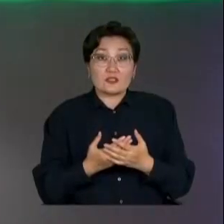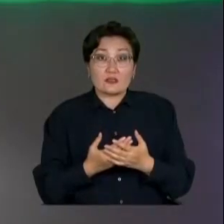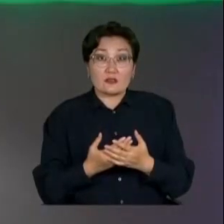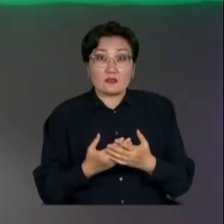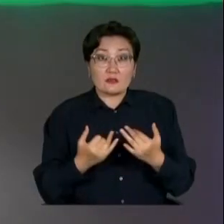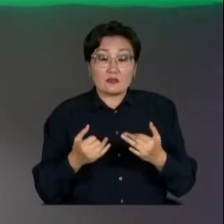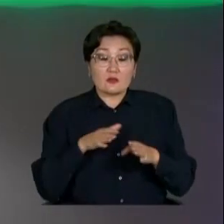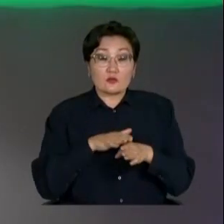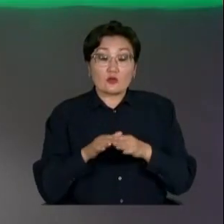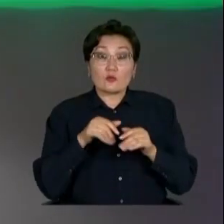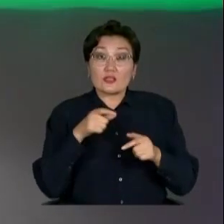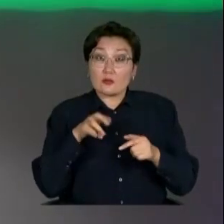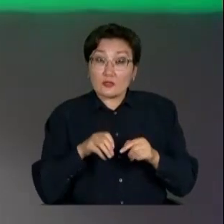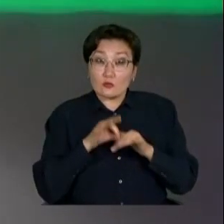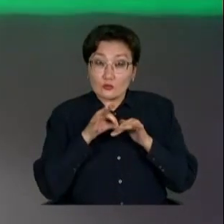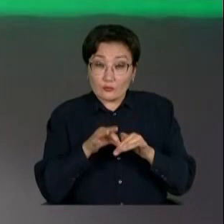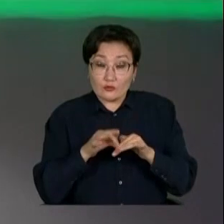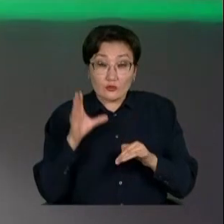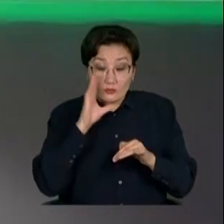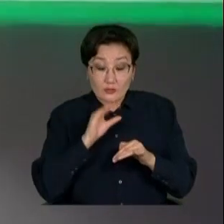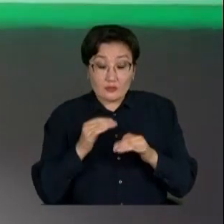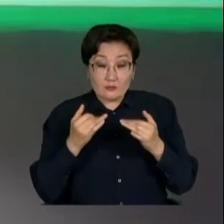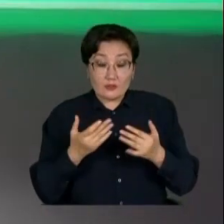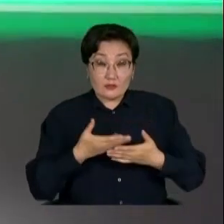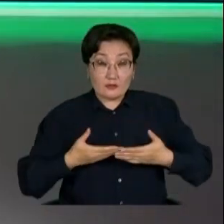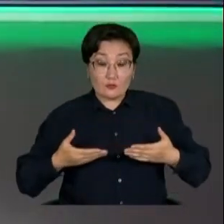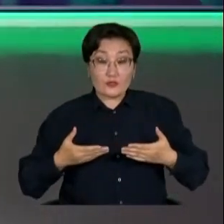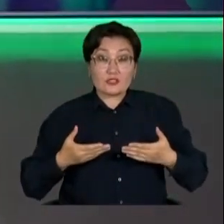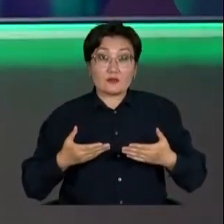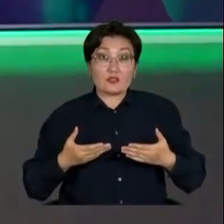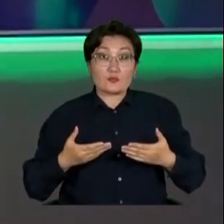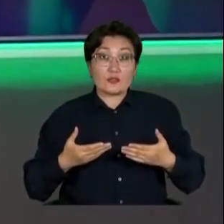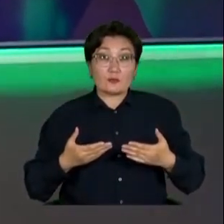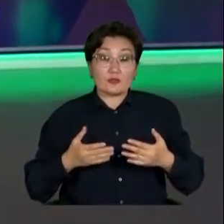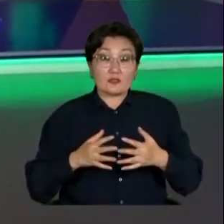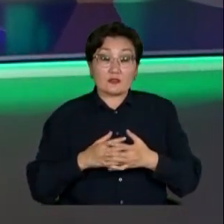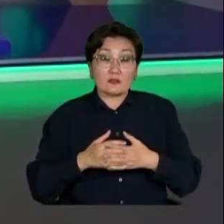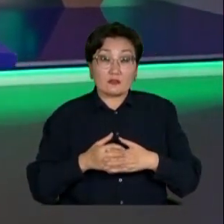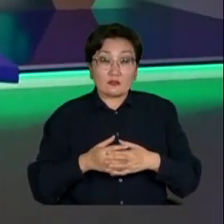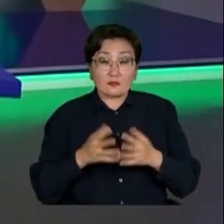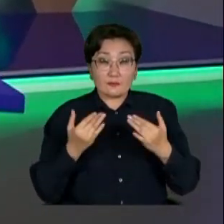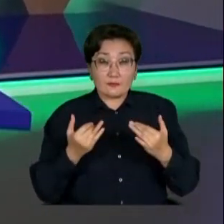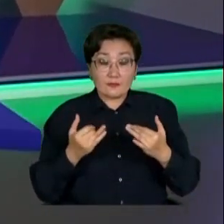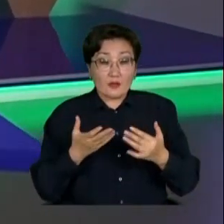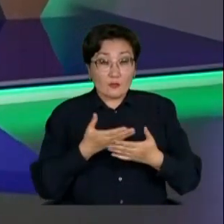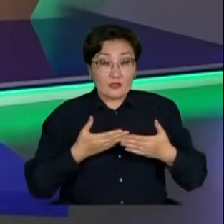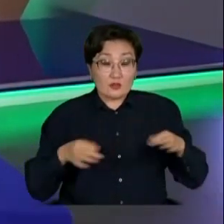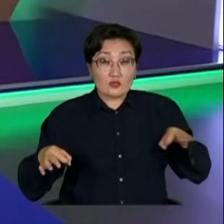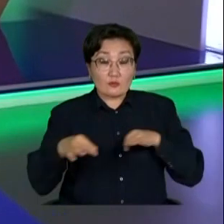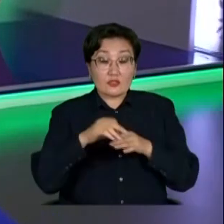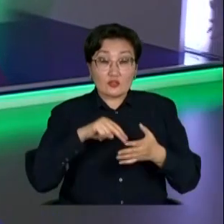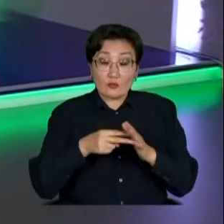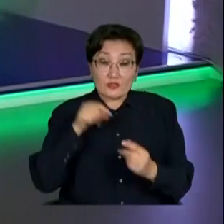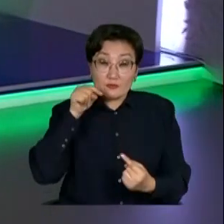беріп, толық этаптардан өтіп үлгере ме? Енді біздің жаңағы кестеге сәйкес біздің